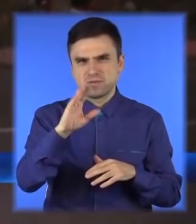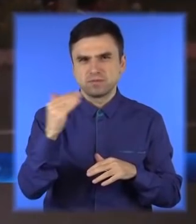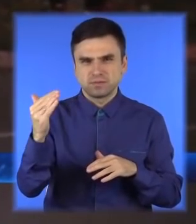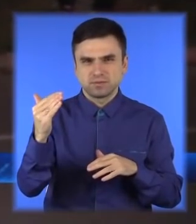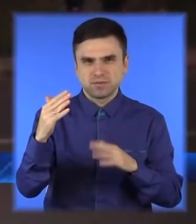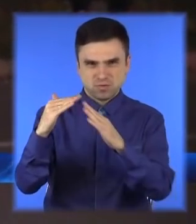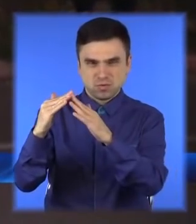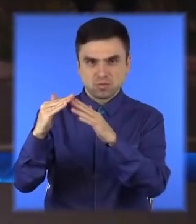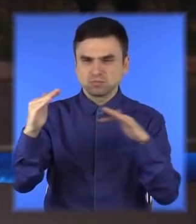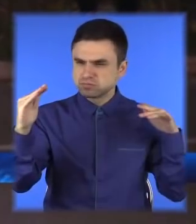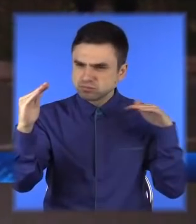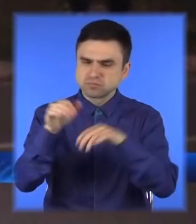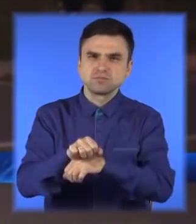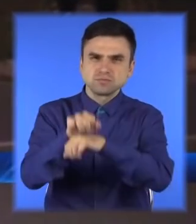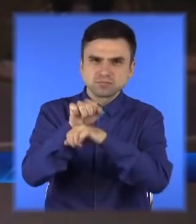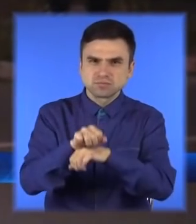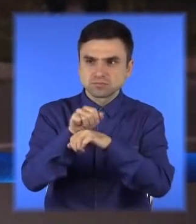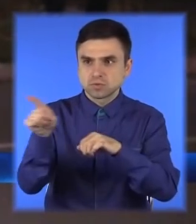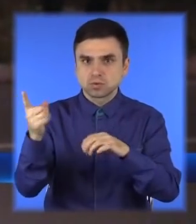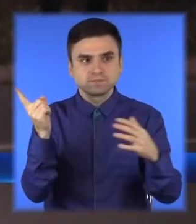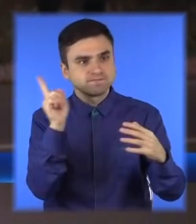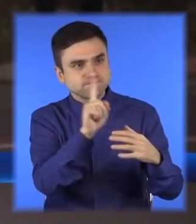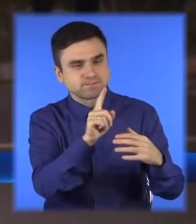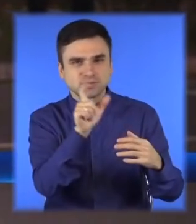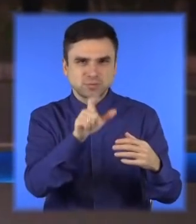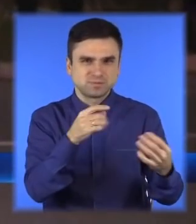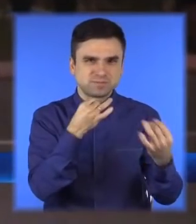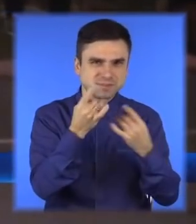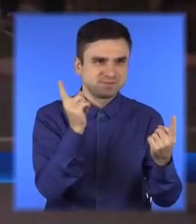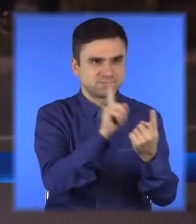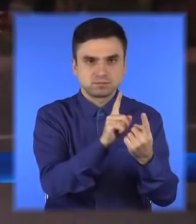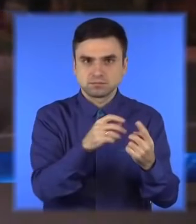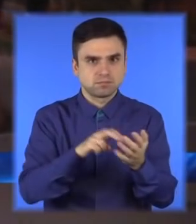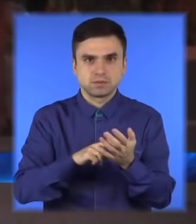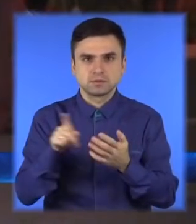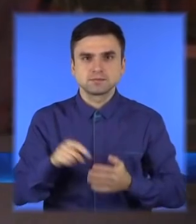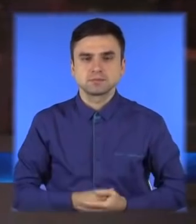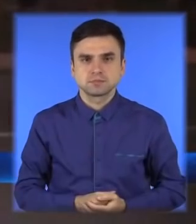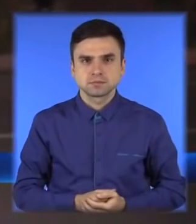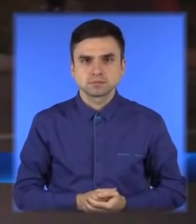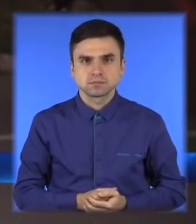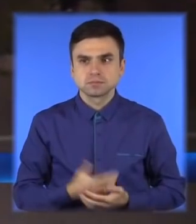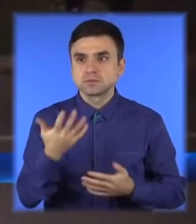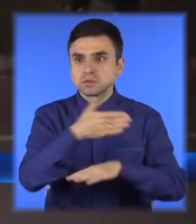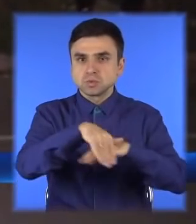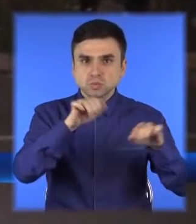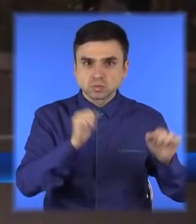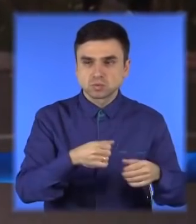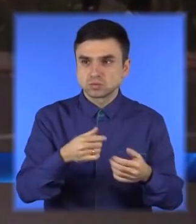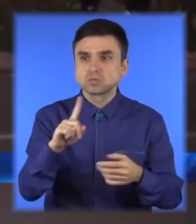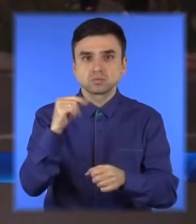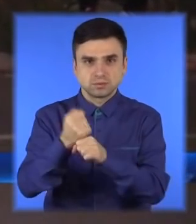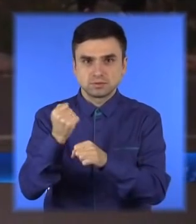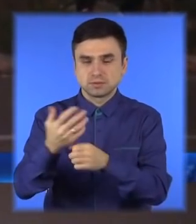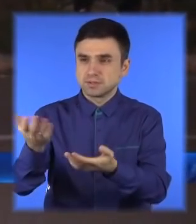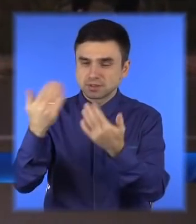Квартира холодина! Школа холодна, діти не ходять в школу, в садіках холодно. Що ви робите? Подайте в дома